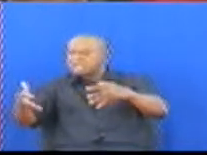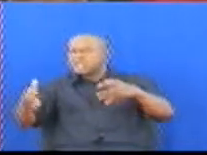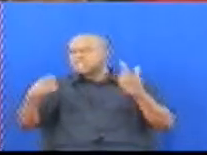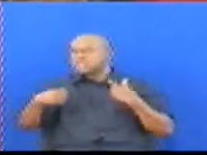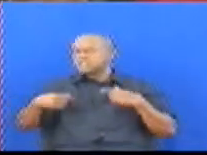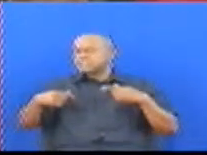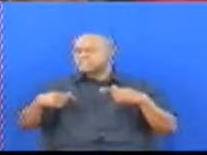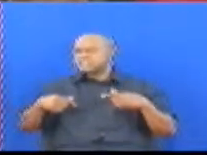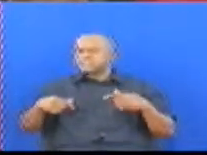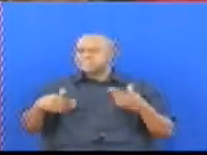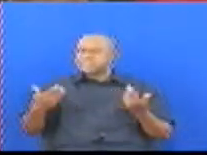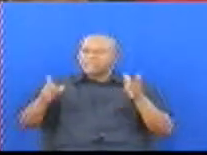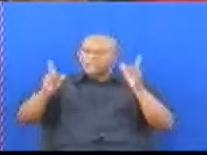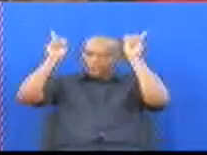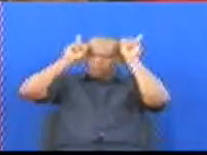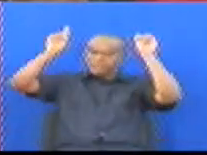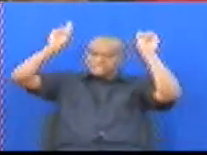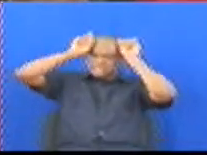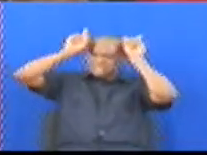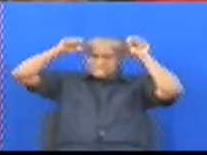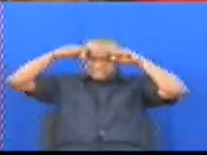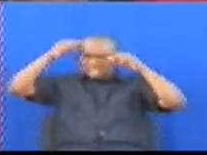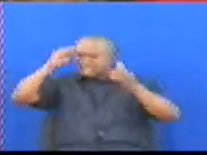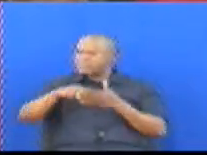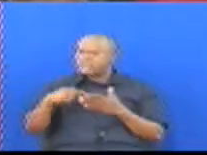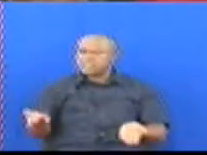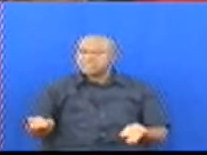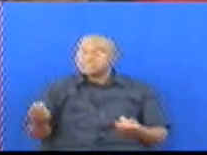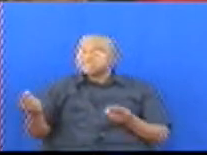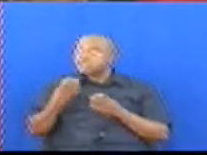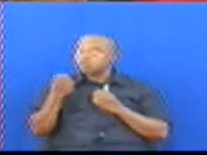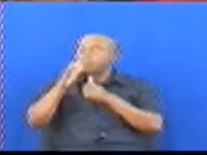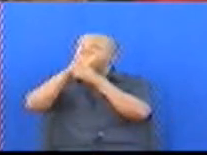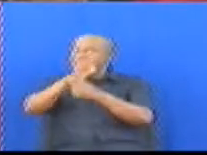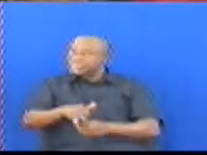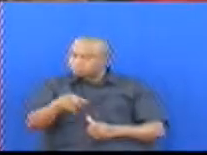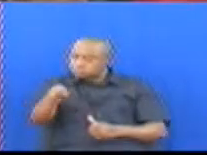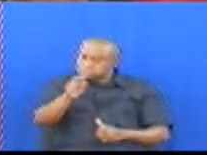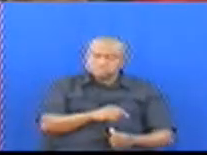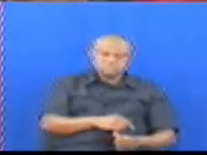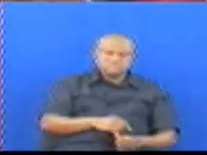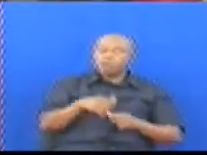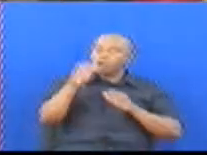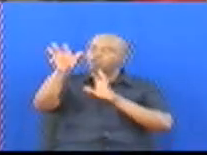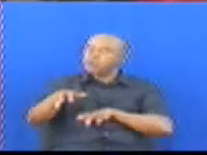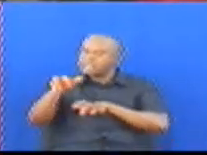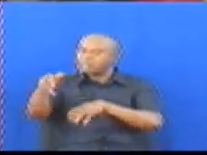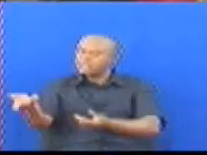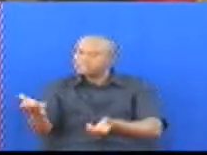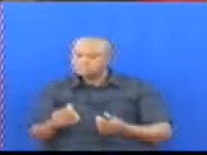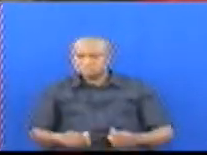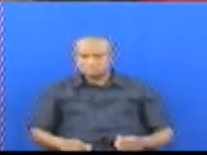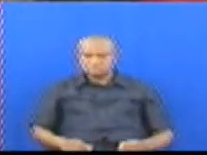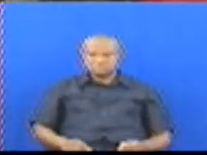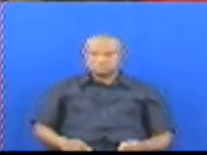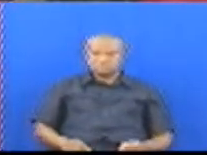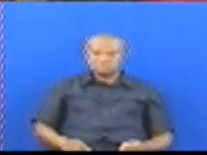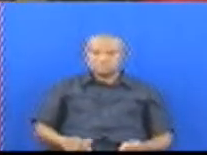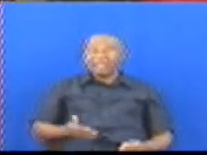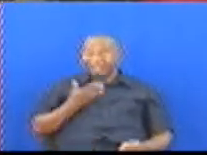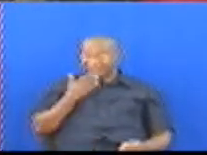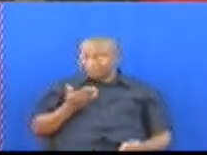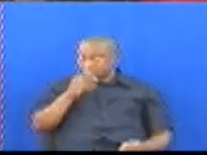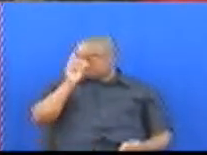mimi nashindwa kuelewa, kwa sababu ni kama kuipa adhabu mifugo yenyewe. Kwa nini tusitoze